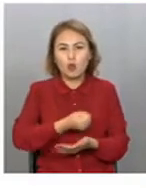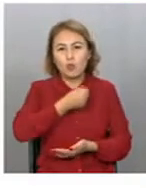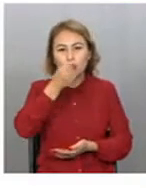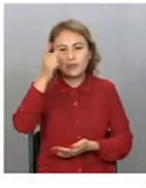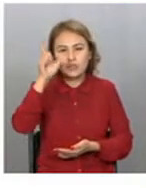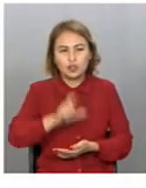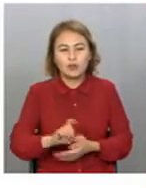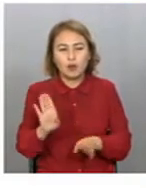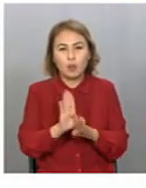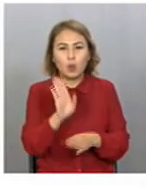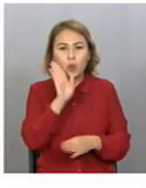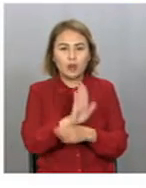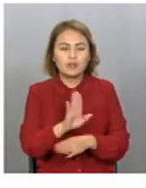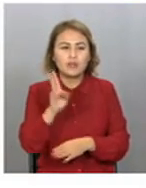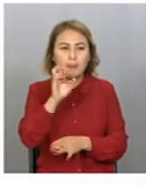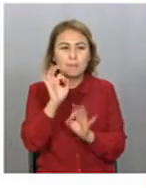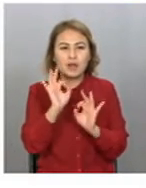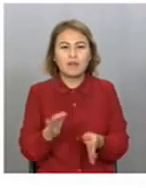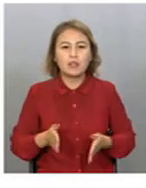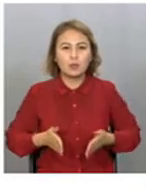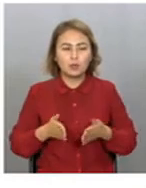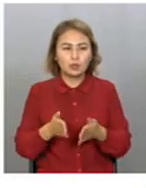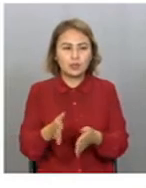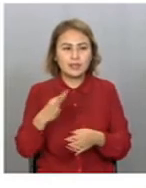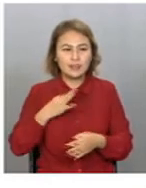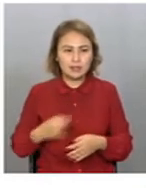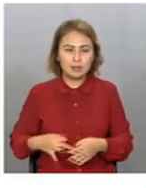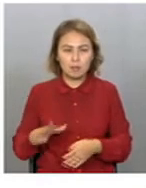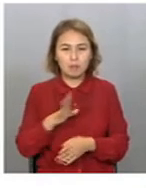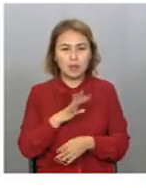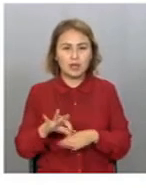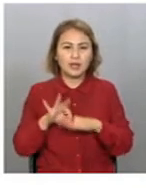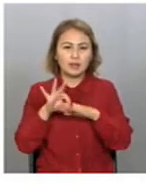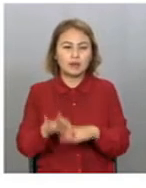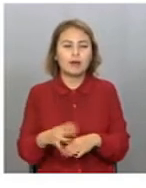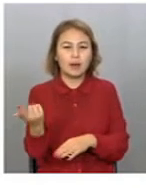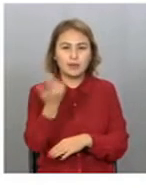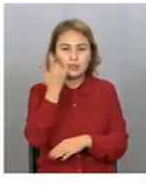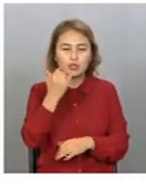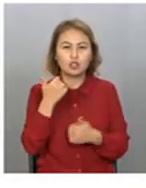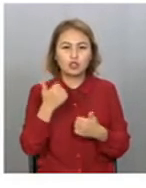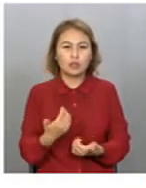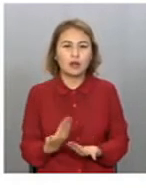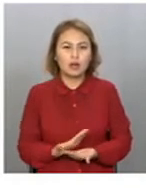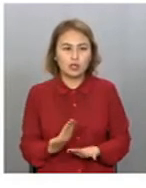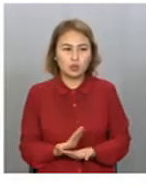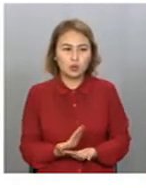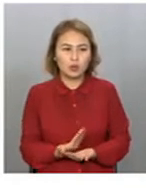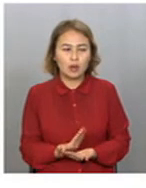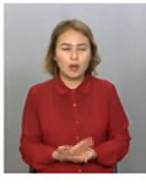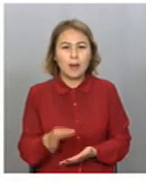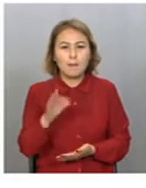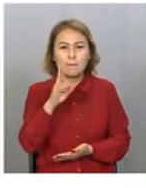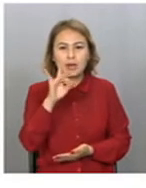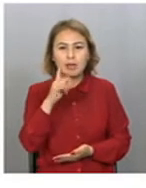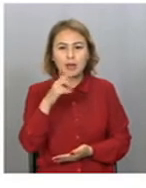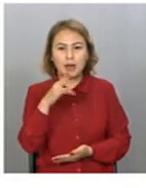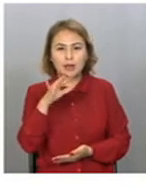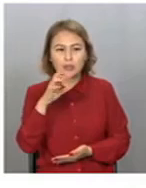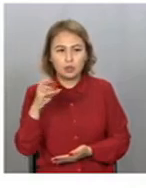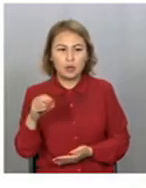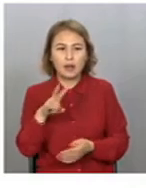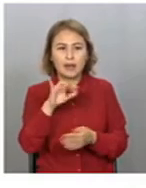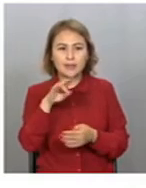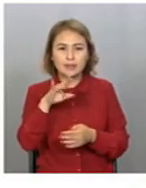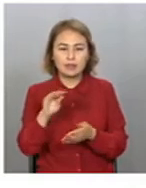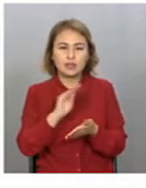человека указывают на правильный путь. Сын стал вести хозяйство и жил хорошо. Прилагательное с